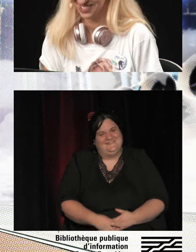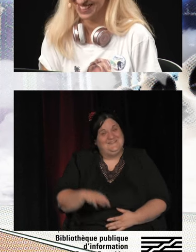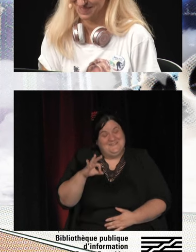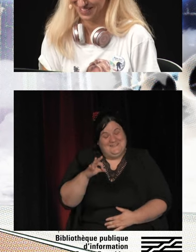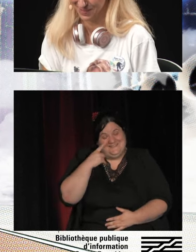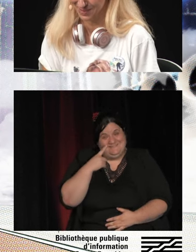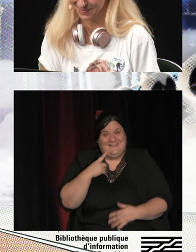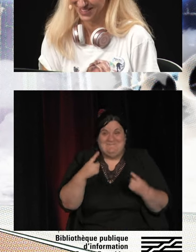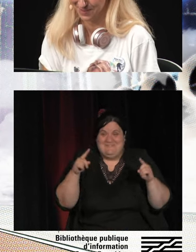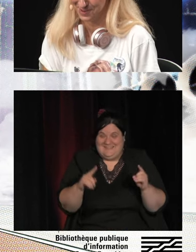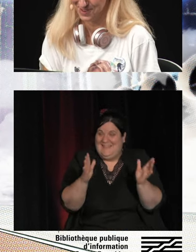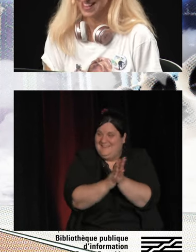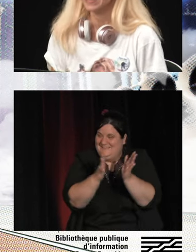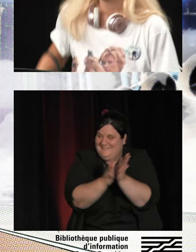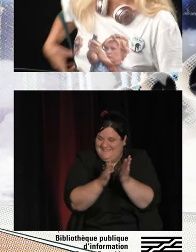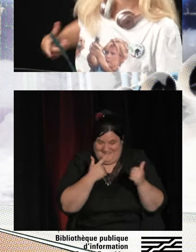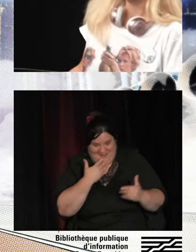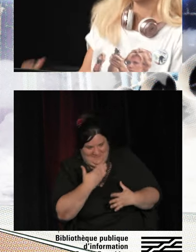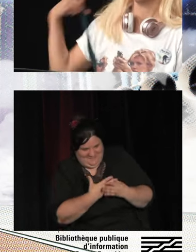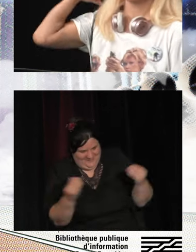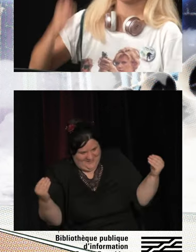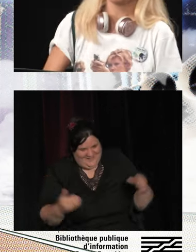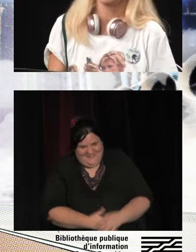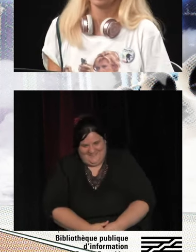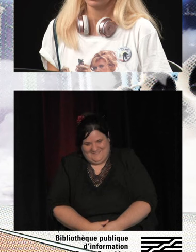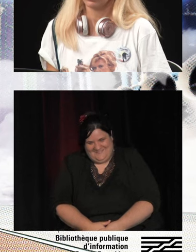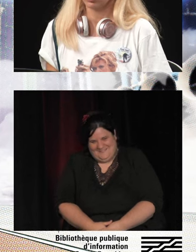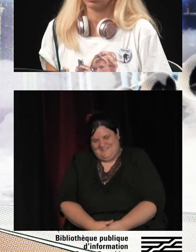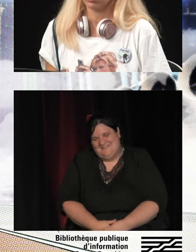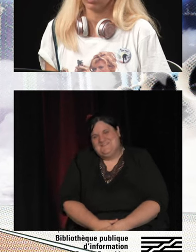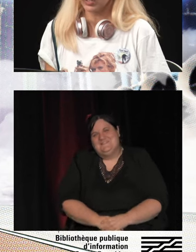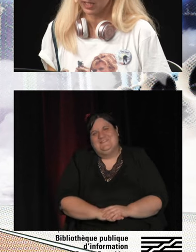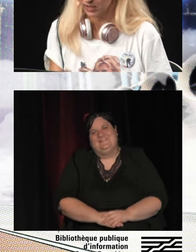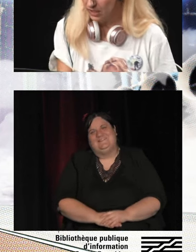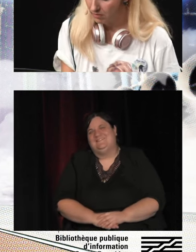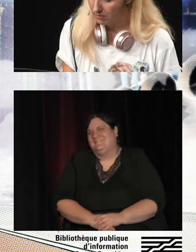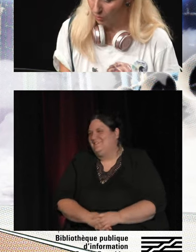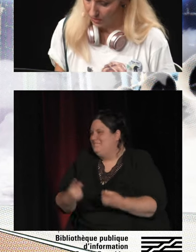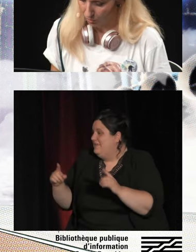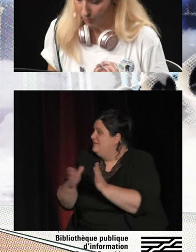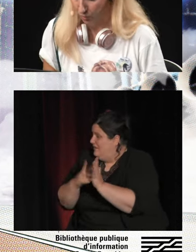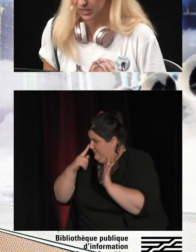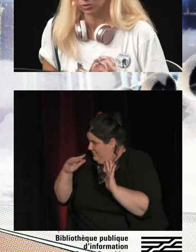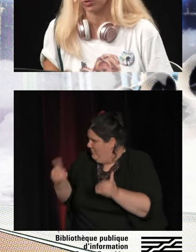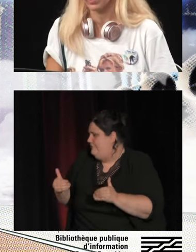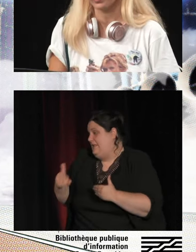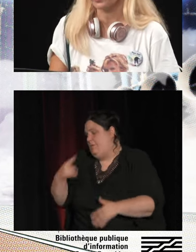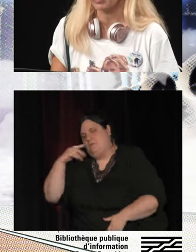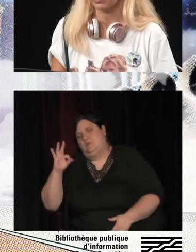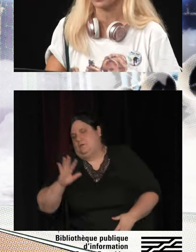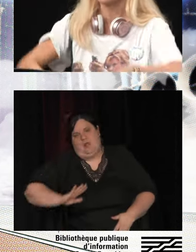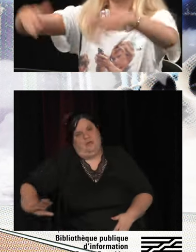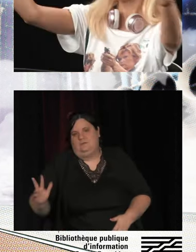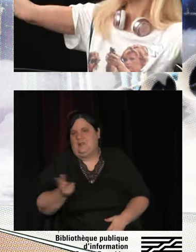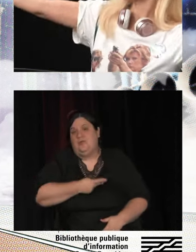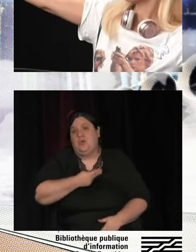Ça continue de clapper dans le public, merci beaucoup. Allez, on y va. On dit que c'est fini ? On dit que... Ouais, on va dire que Dr Mario est fini